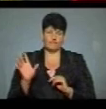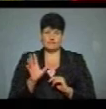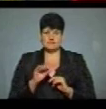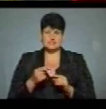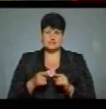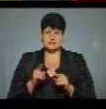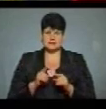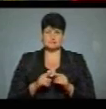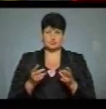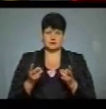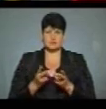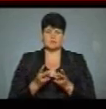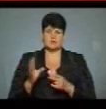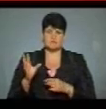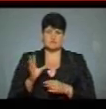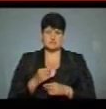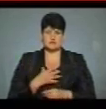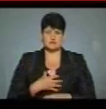Всі параметри потрібні, все важливо.